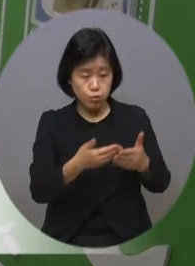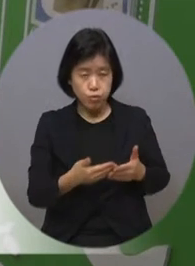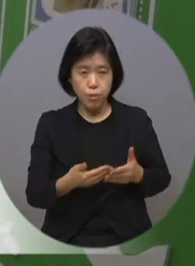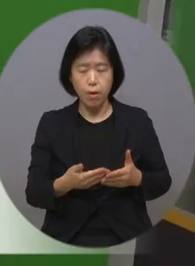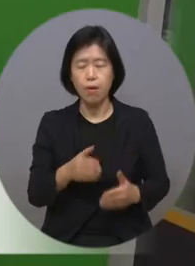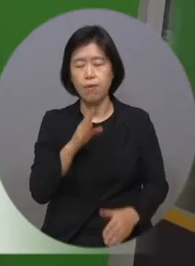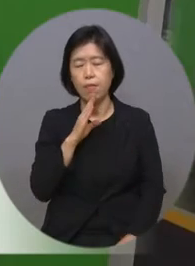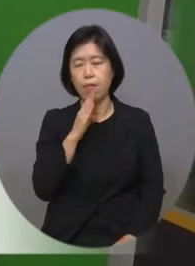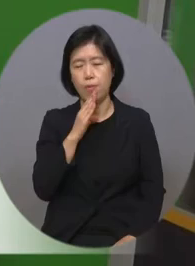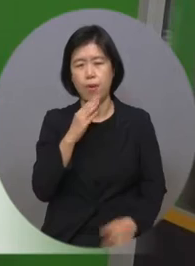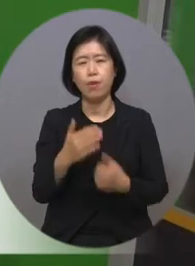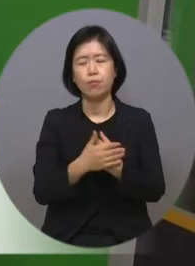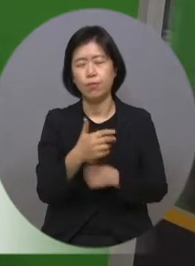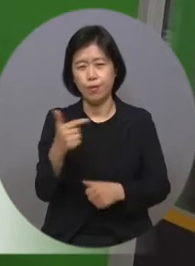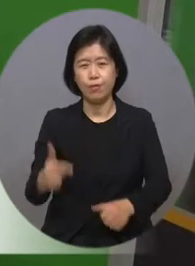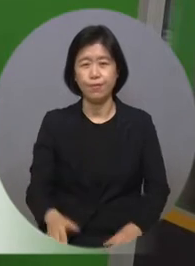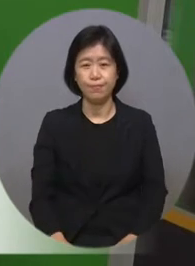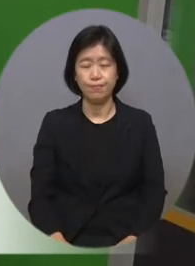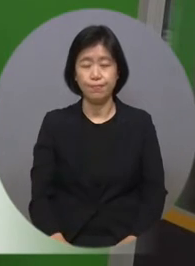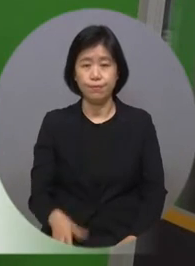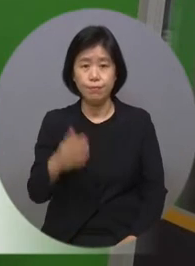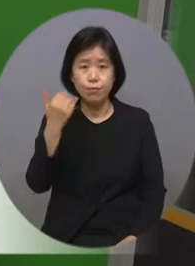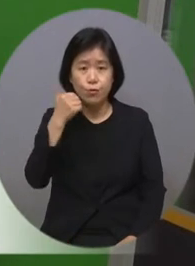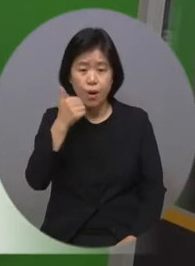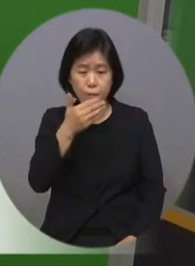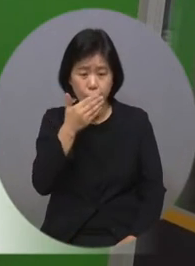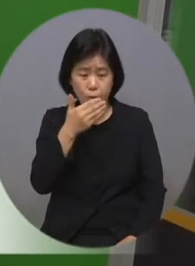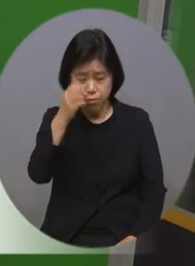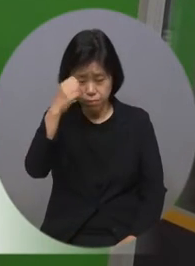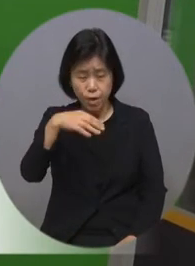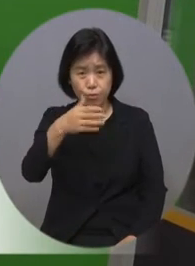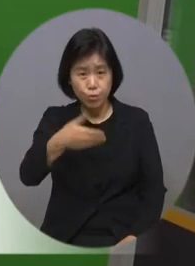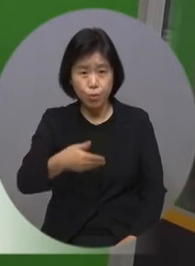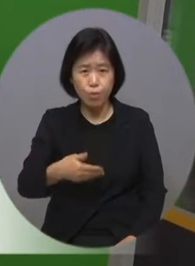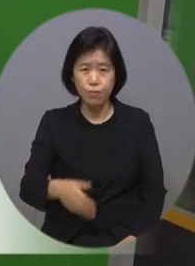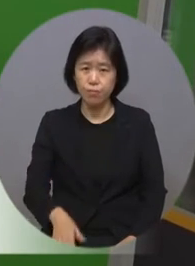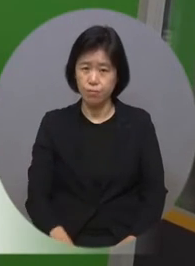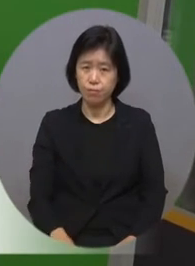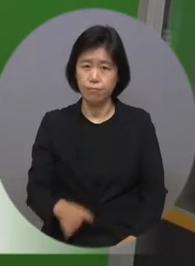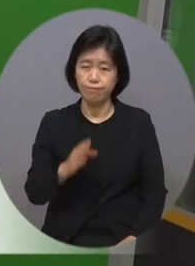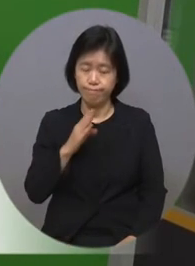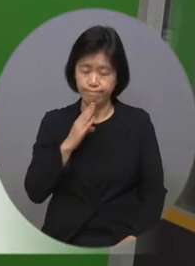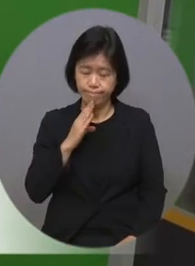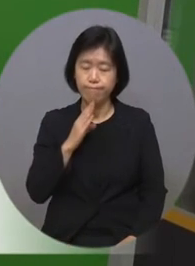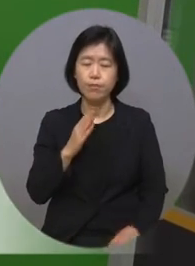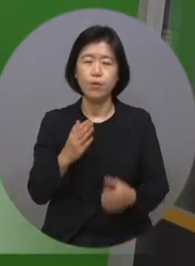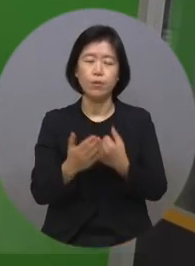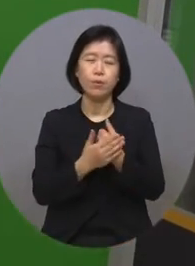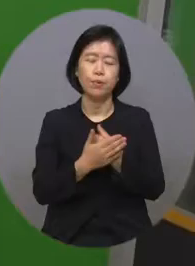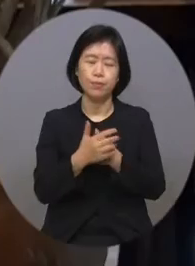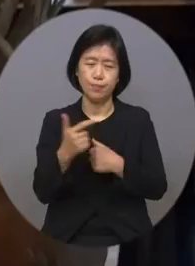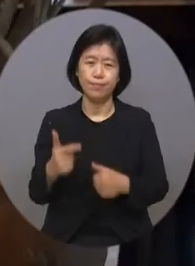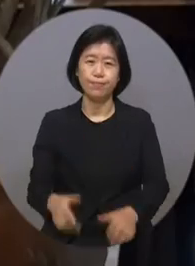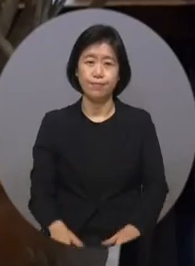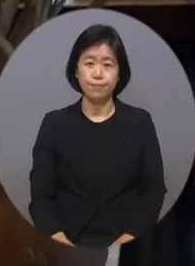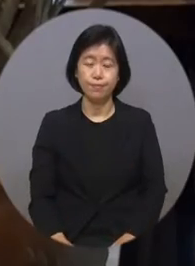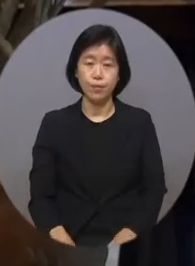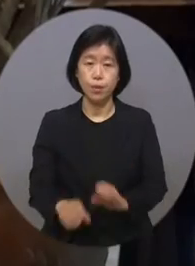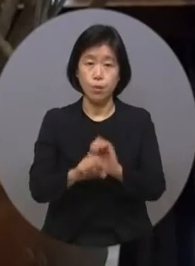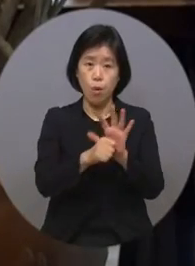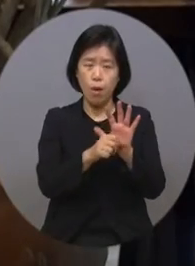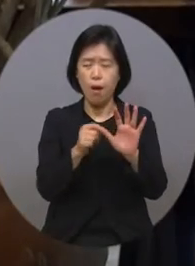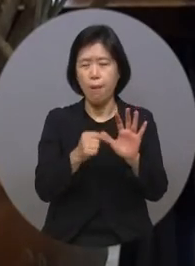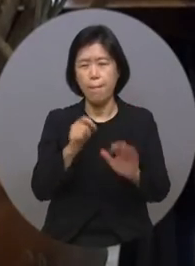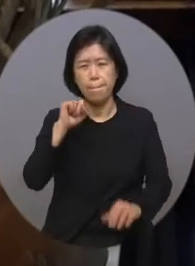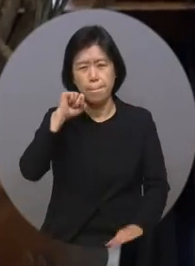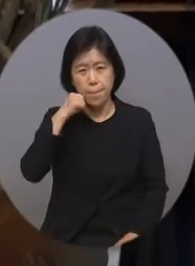되죠. 누가 이렇게 먹거리를 그냥 줍니까? 진짜 도움 많이 돼요. 코로나의 어려운